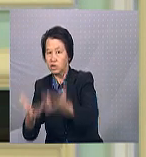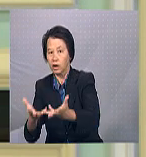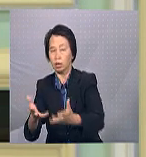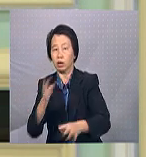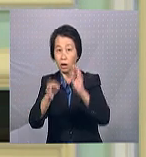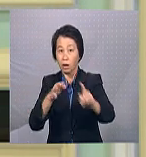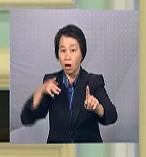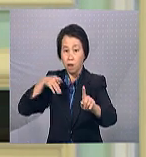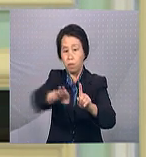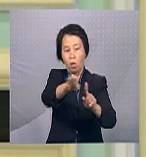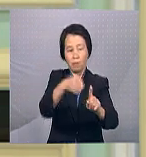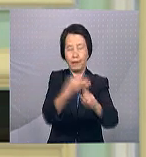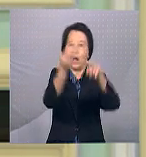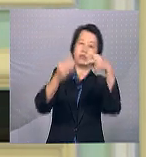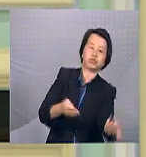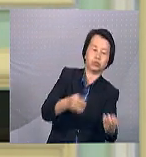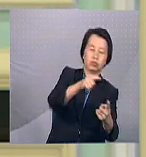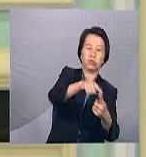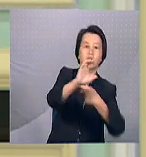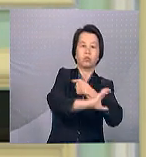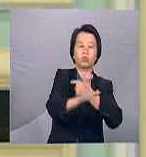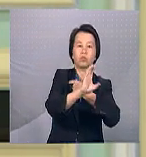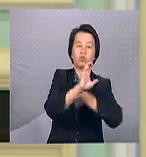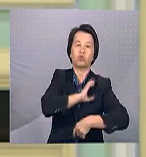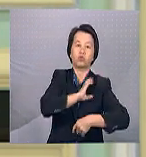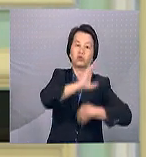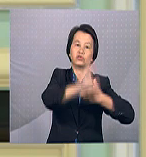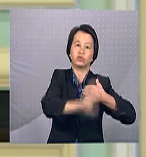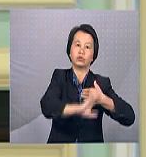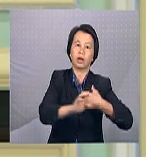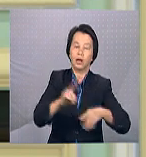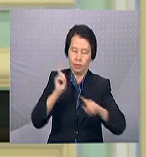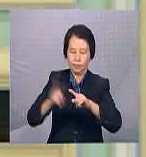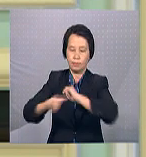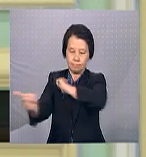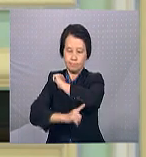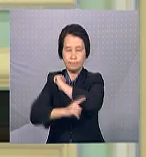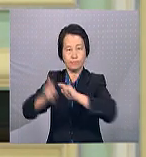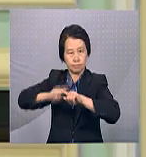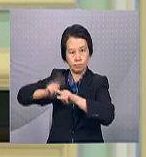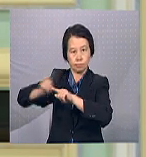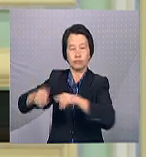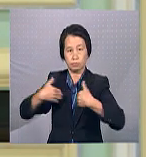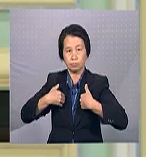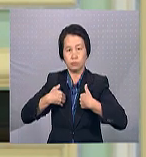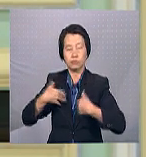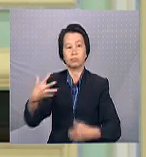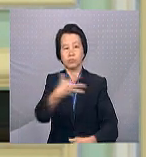polis, macam-macam charge yang boleh dikenakan di bawah kanun keseksaan. Jadi selain